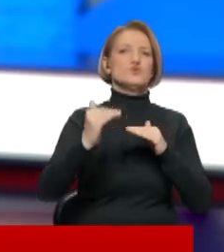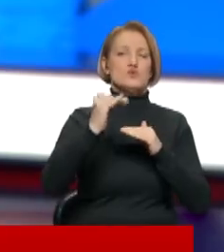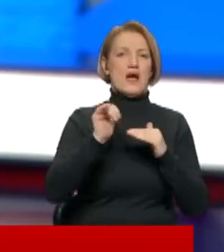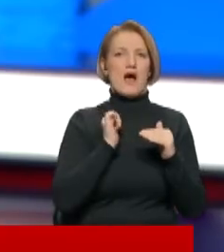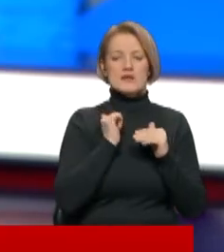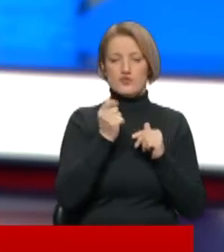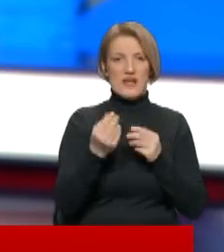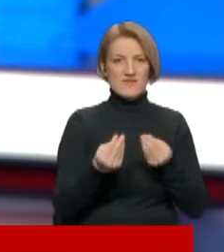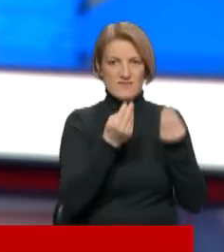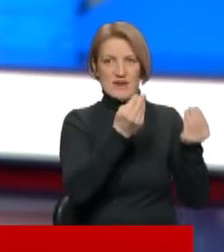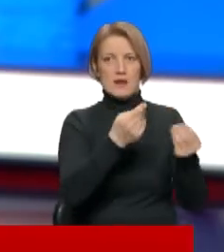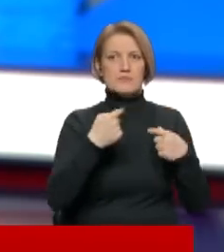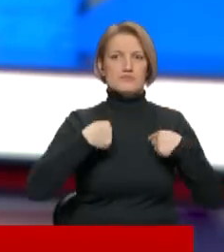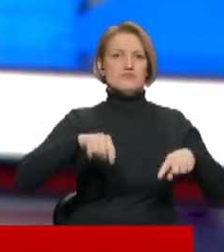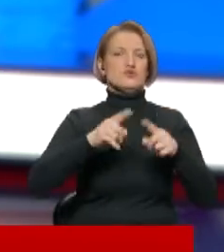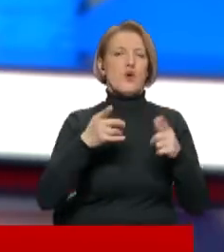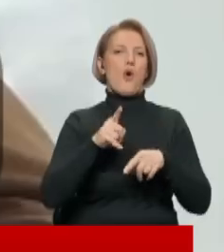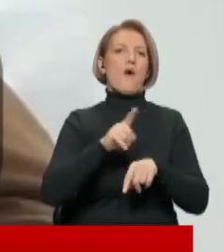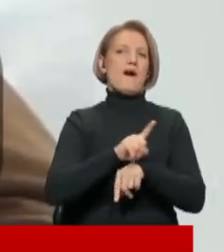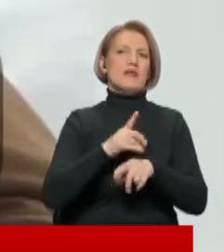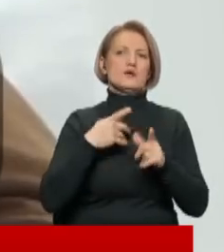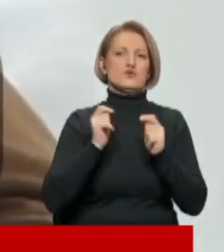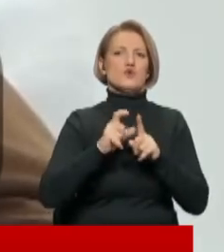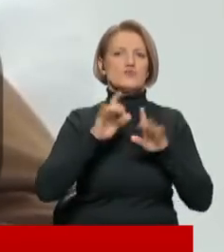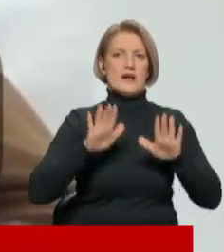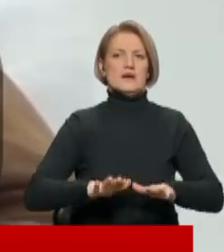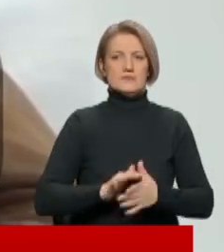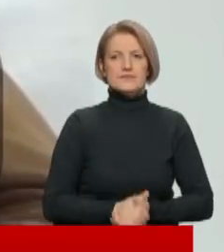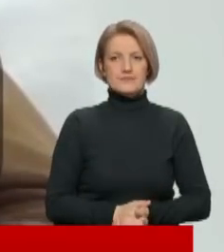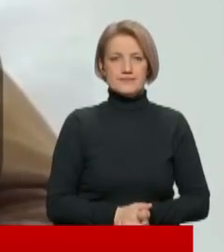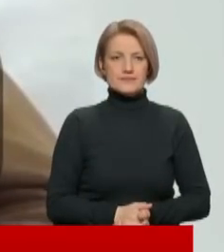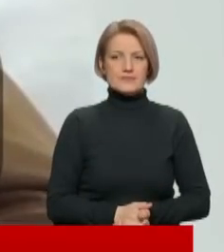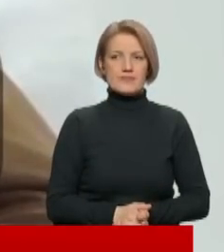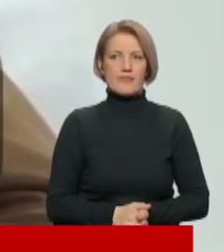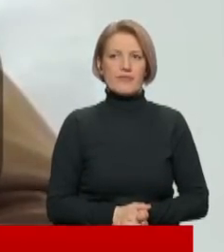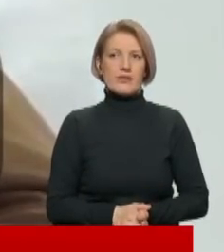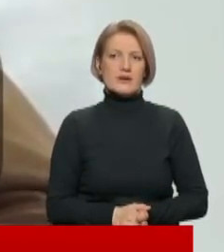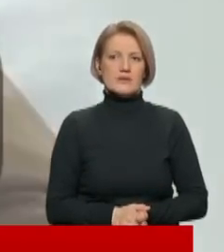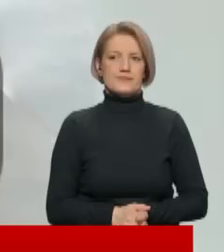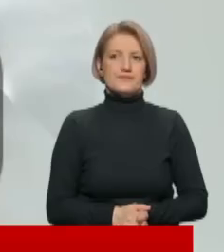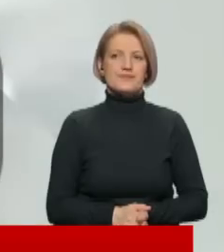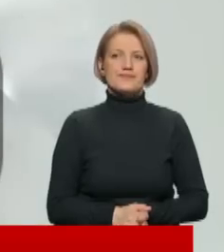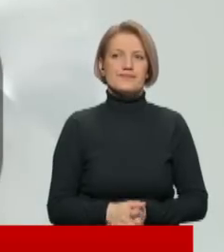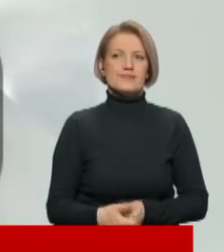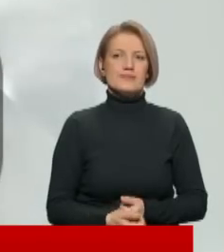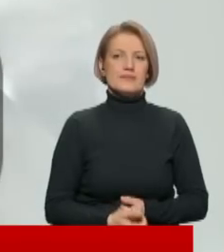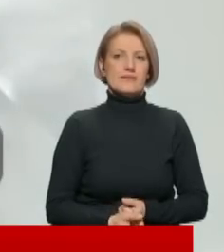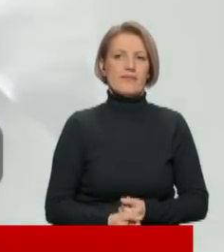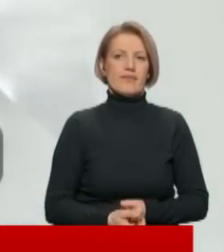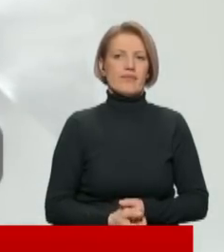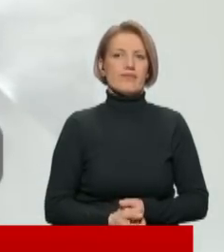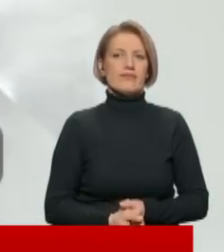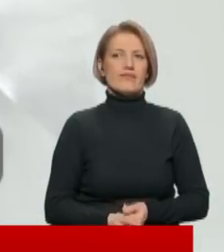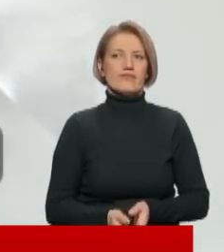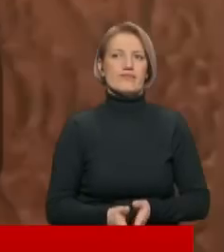asgari ücret verirseniz Biz o kadar zor durumda kalırız bakanın yaptığı açıklamanın doğru olduğuna inanmak istemiyorum buna sarı sendikacılık